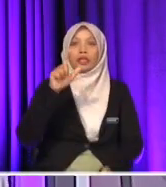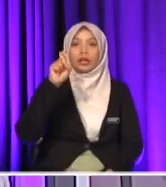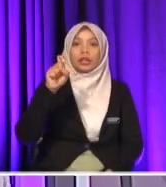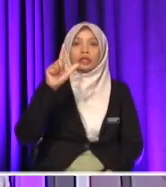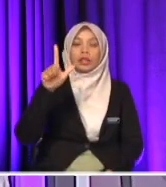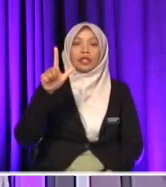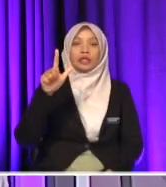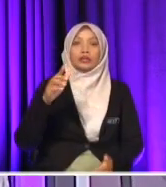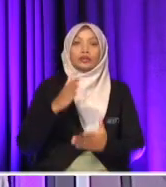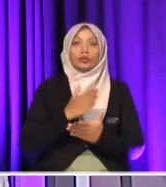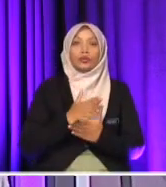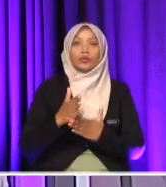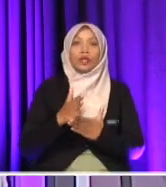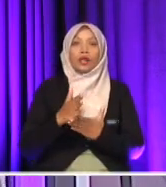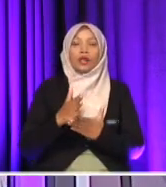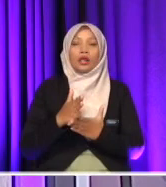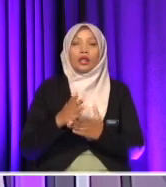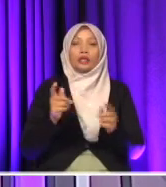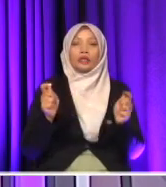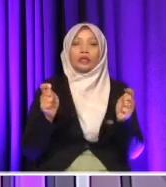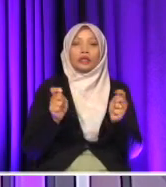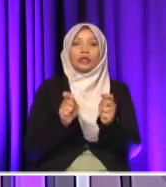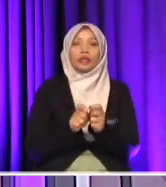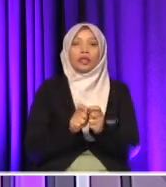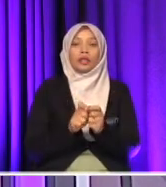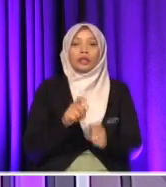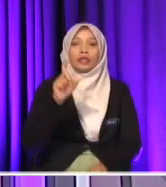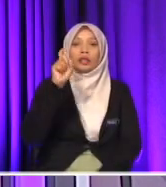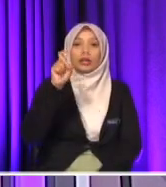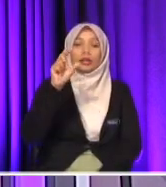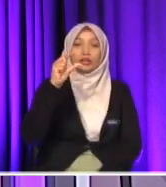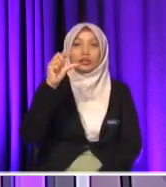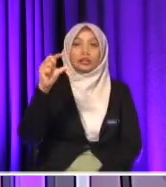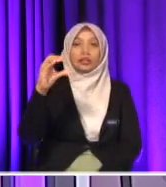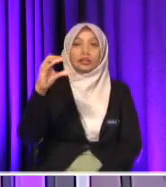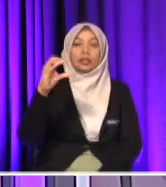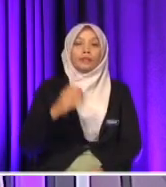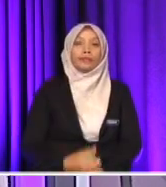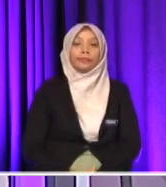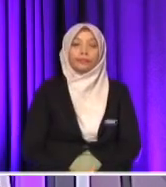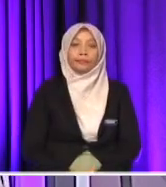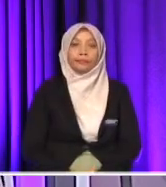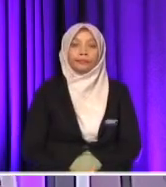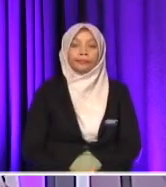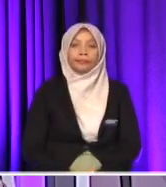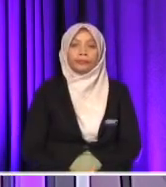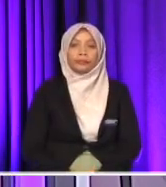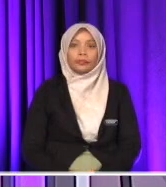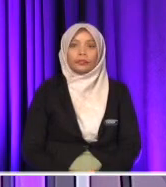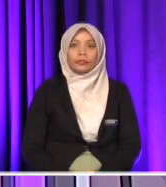dengan XC. Dah hilang pula saya punya tu. Okey. Okey, kenapa pula jadi macam tu?